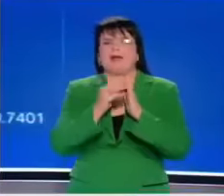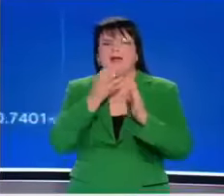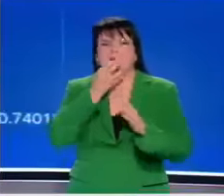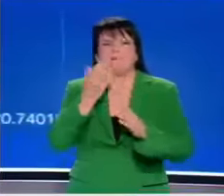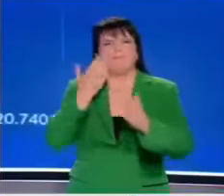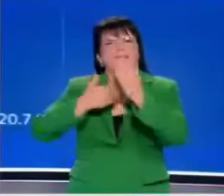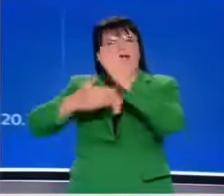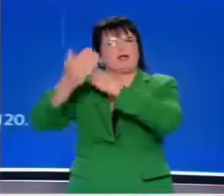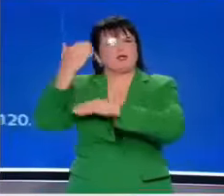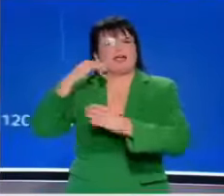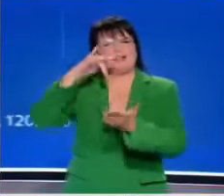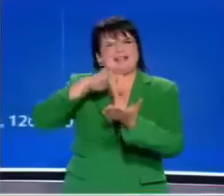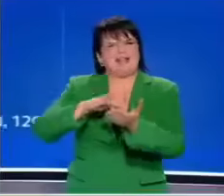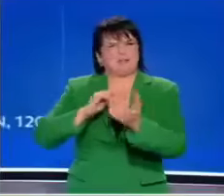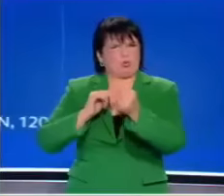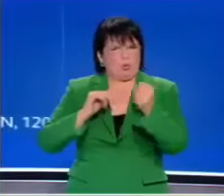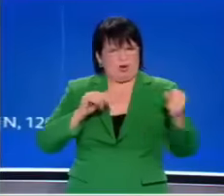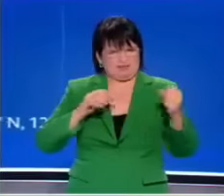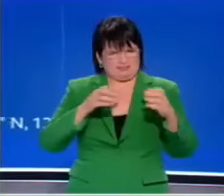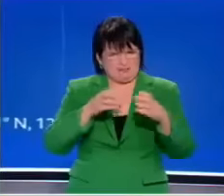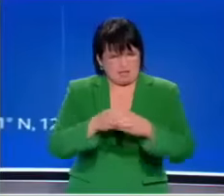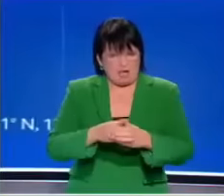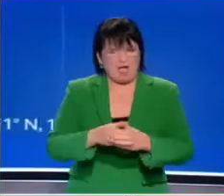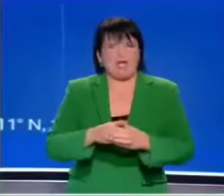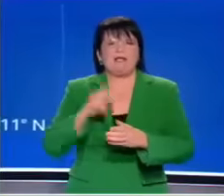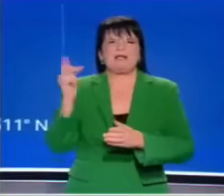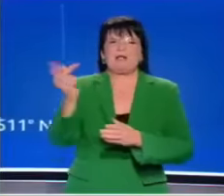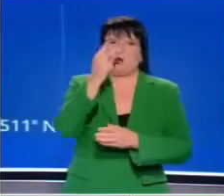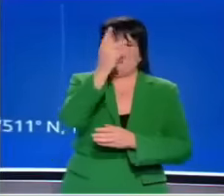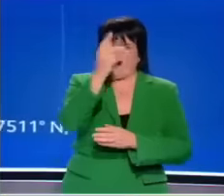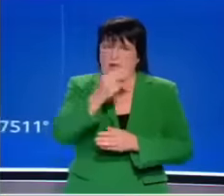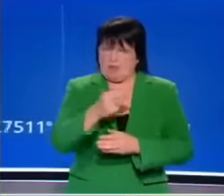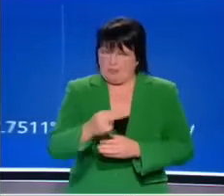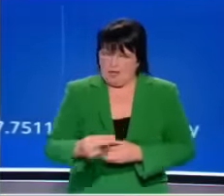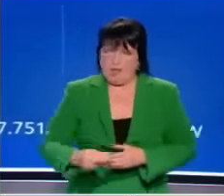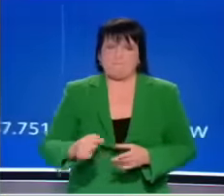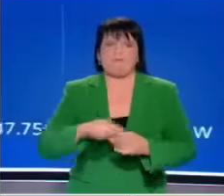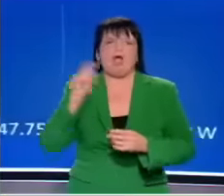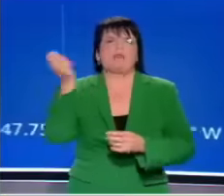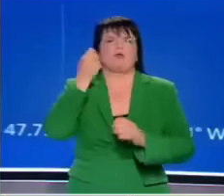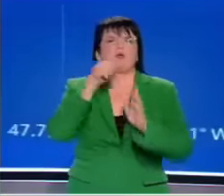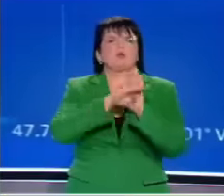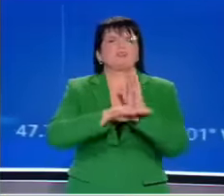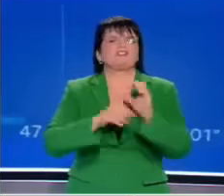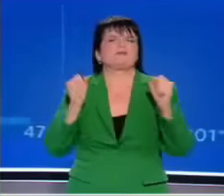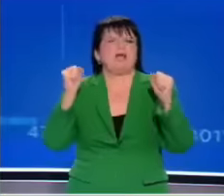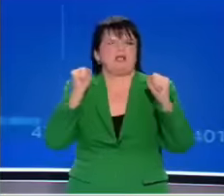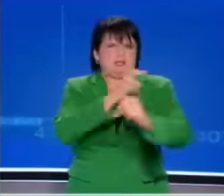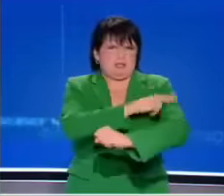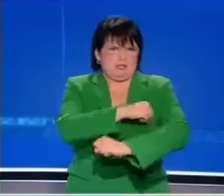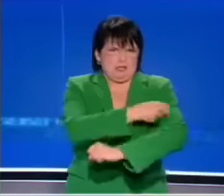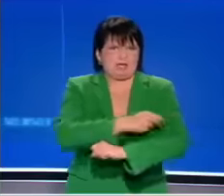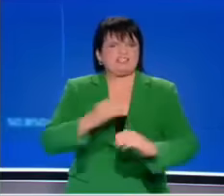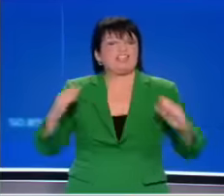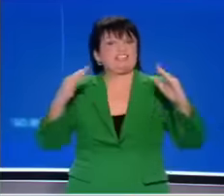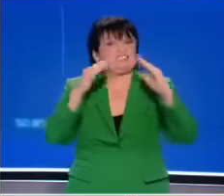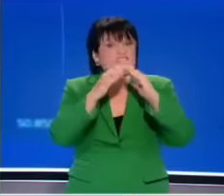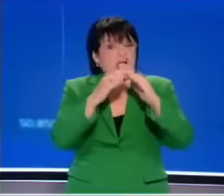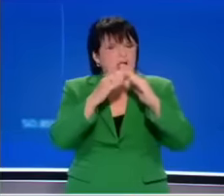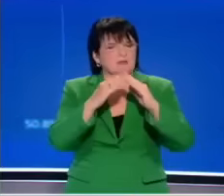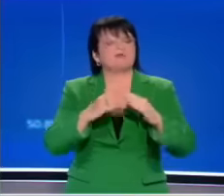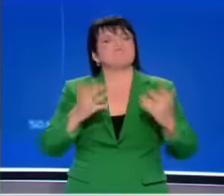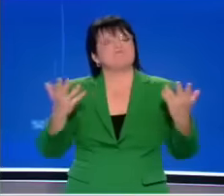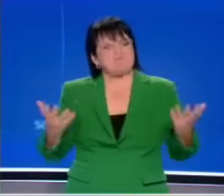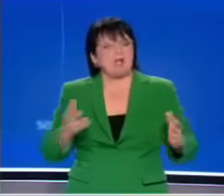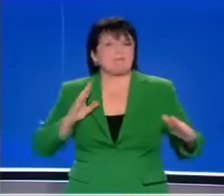παραδοσιακή κέντρο αριστερά στα μεγάλα κοινωνικά ζητήματα όπως είναι το εθνικό σύστημα υγείας και η στέγη εμείς θα